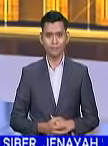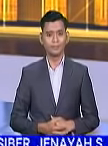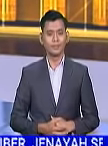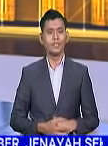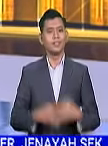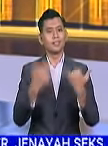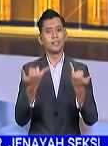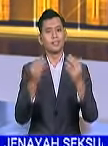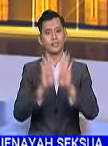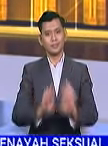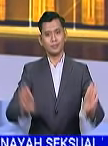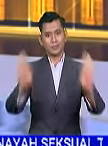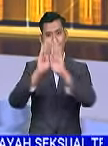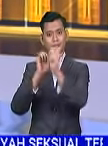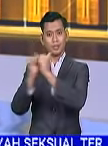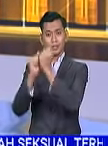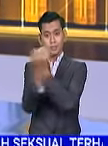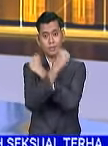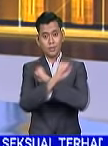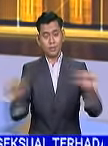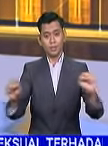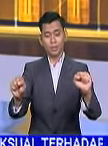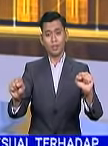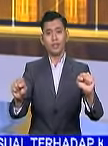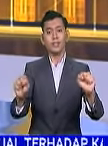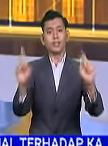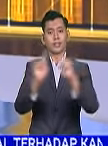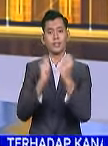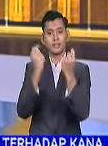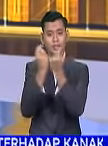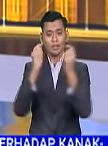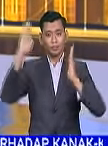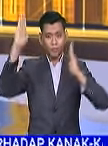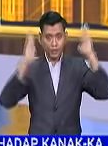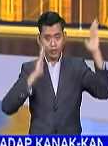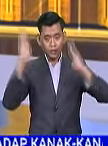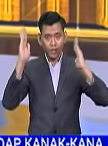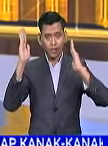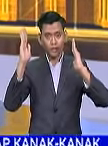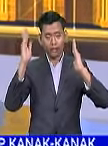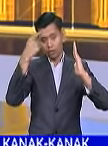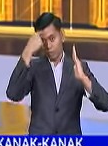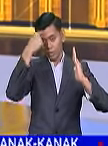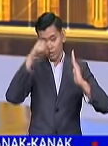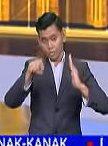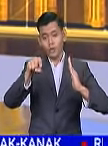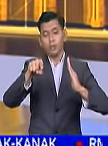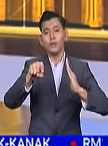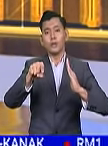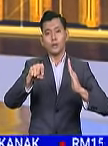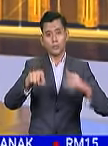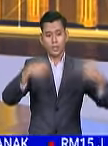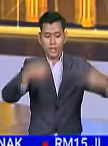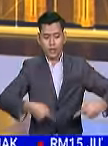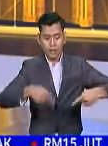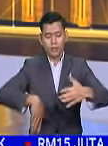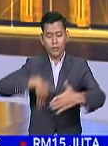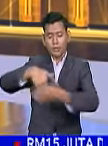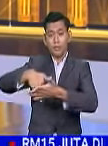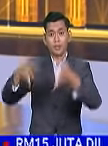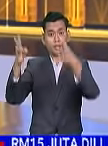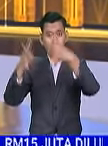Baik, beralih ke perkembangan sukan. Persiapan skuad bawah 22 tahun kebangsaan menjelang kelayakan kejuaraan Konfederasi Bola Sepak Asia AFC.